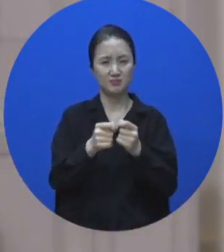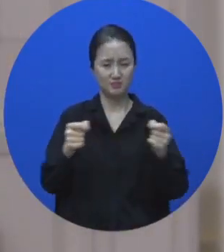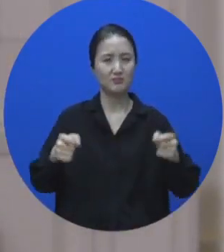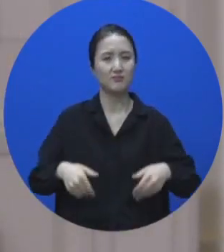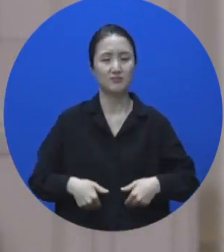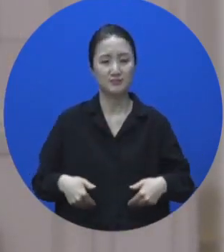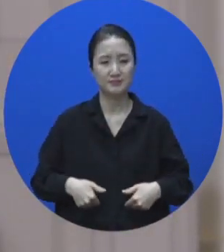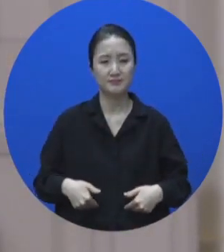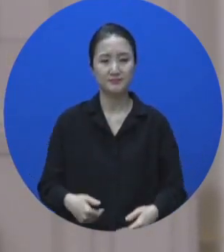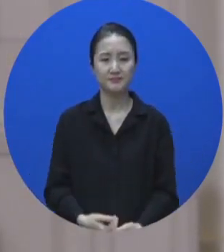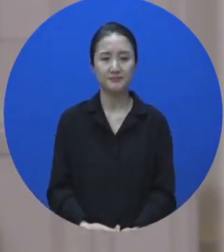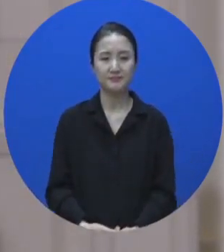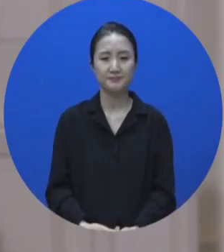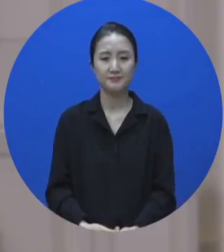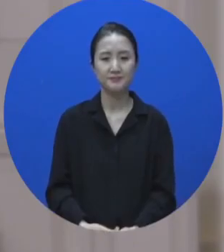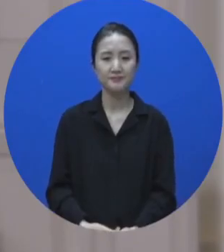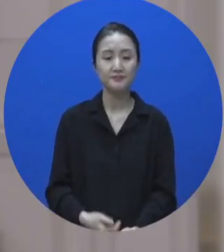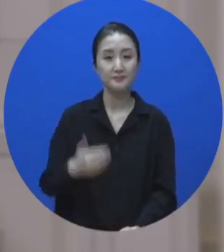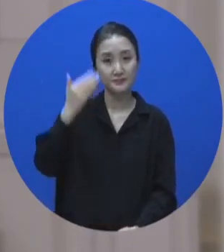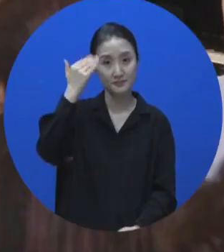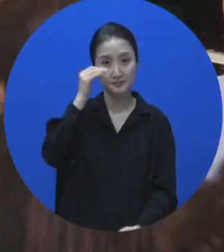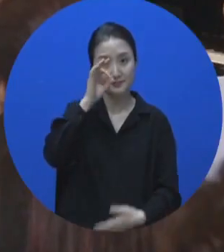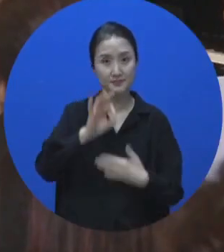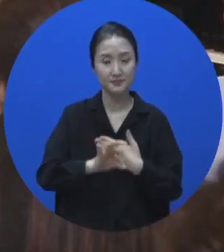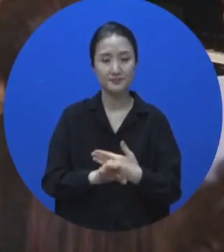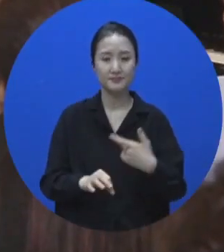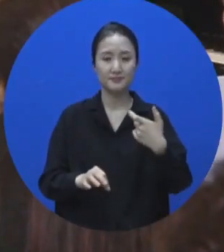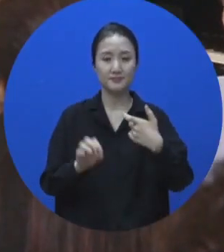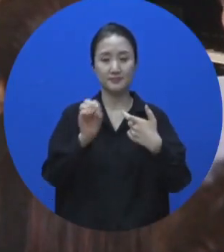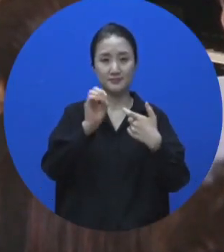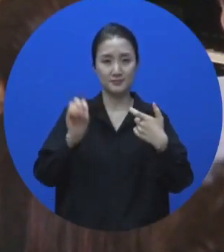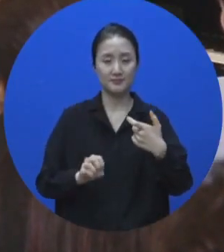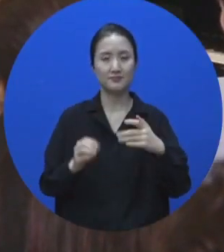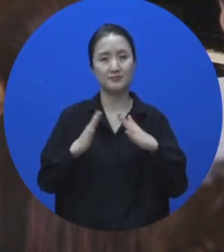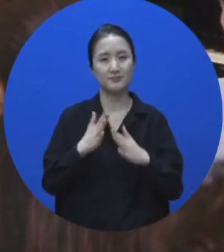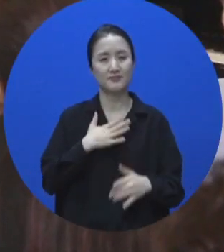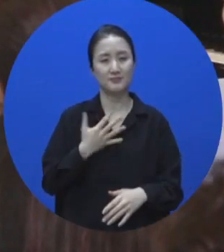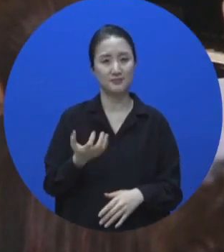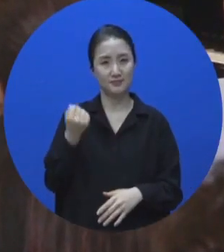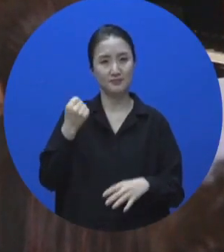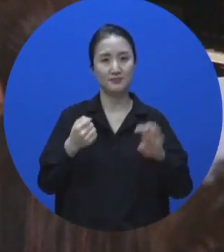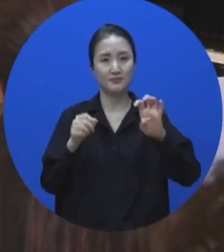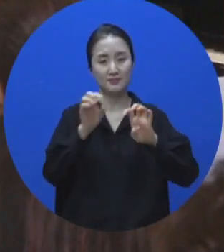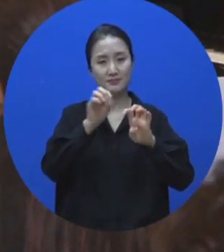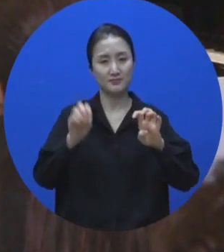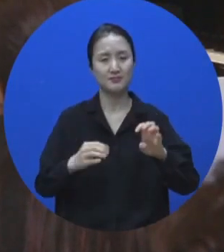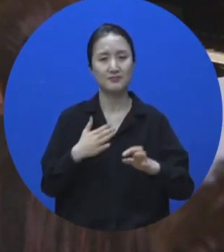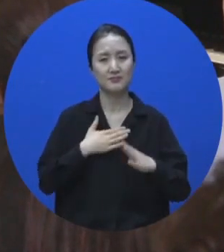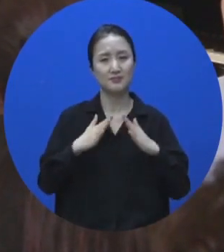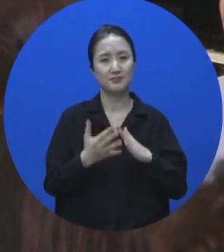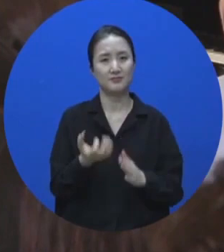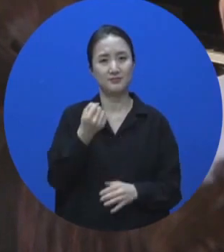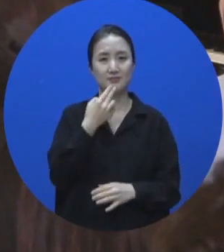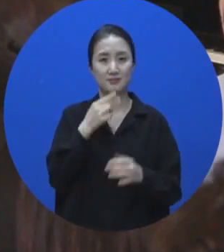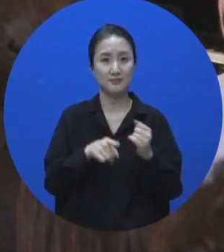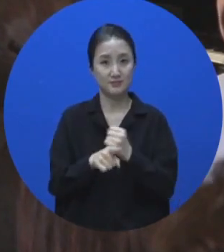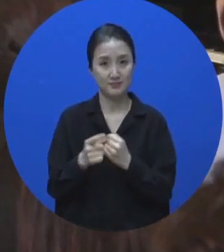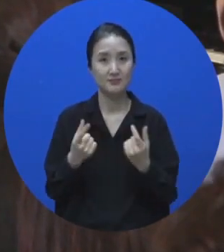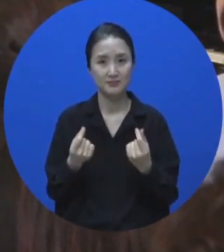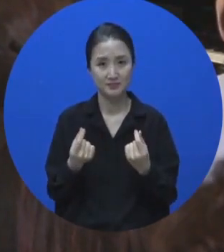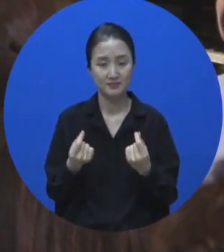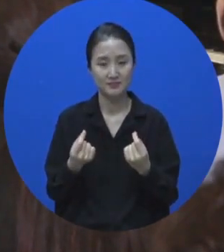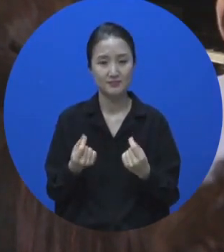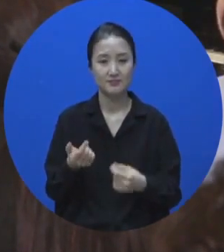40% 입니다 그 거니 지금 우리나라에서는 60% 는 뉴 주택 짜고 40% 는